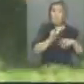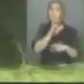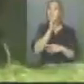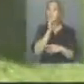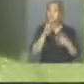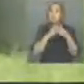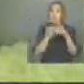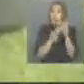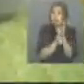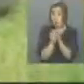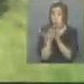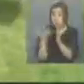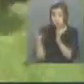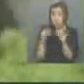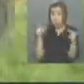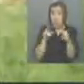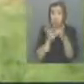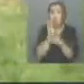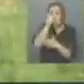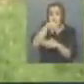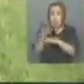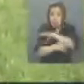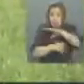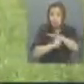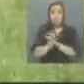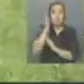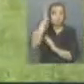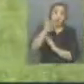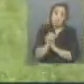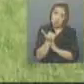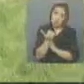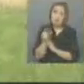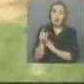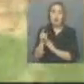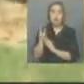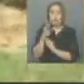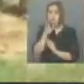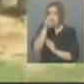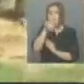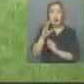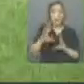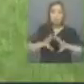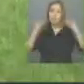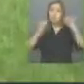ในเรื่องนี้อย่างจริงจังเชื่อว่าในอนาคตซึ่งช้างเป็นสัญลักษณ์ของประเทศไทยอาจสูญพันธุ์ได้